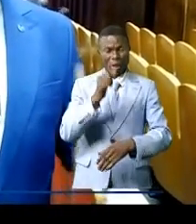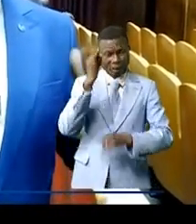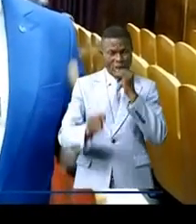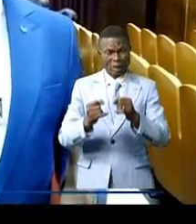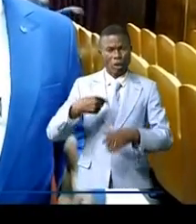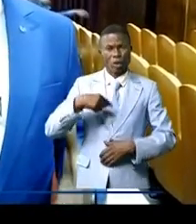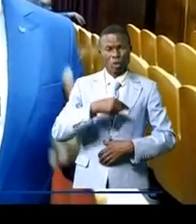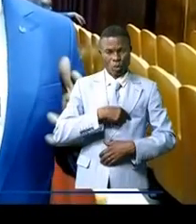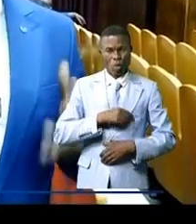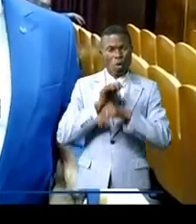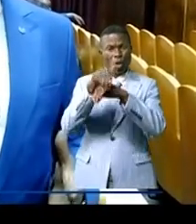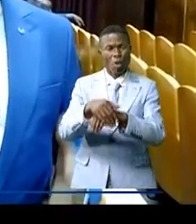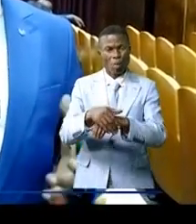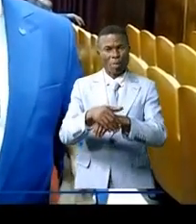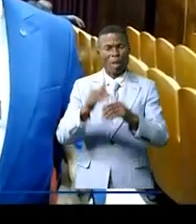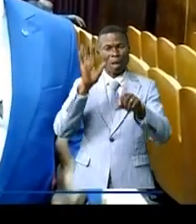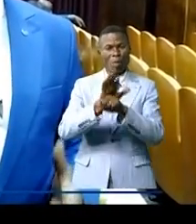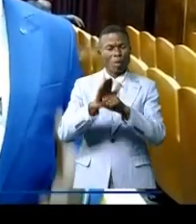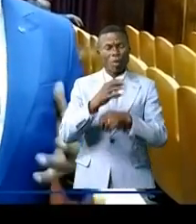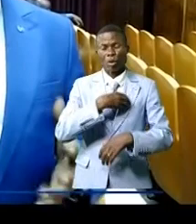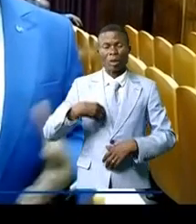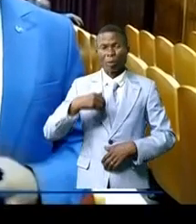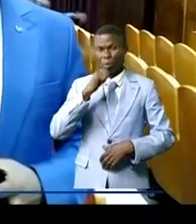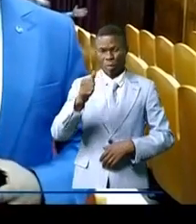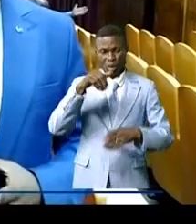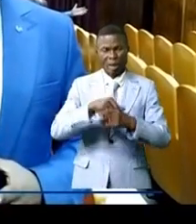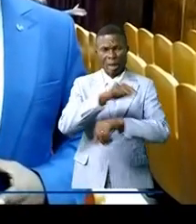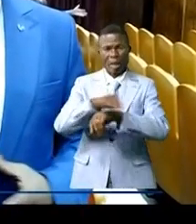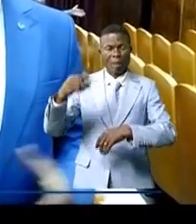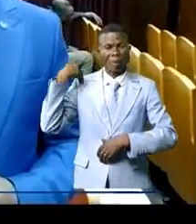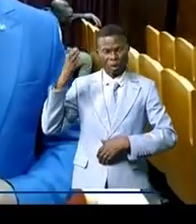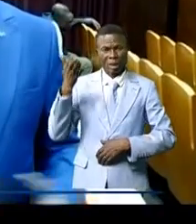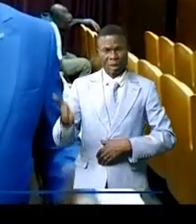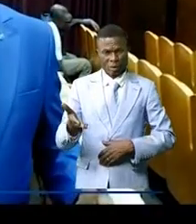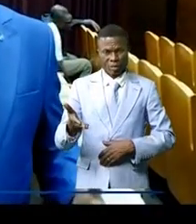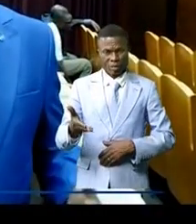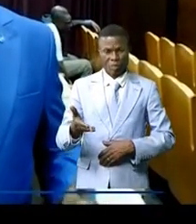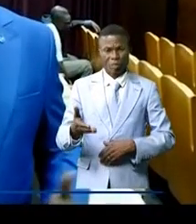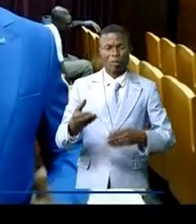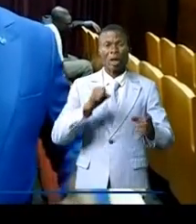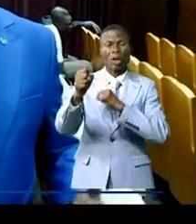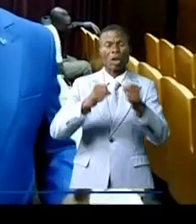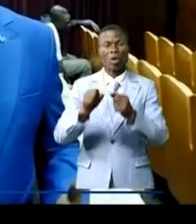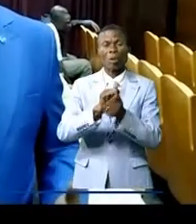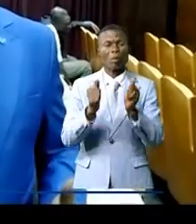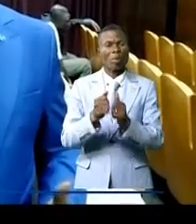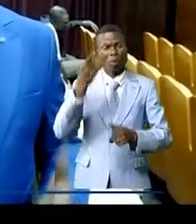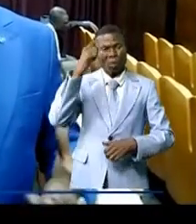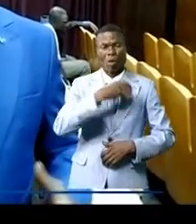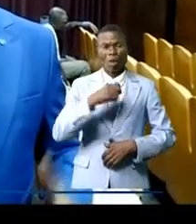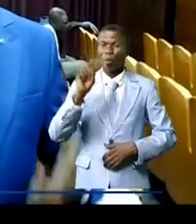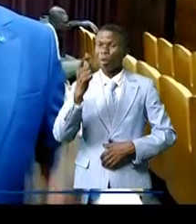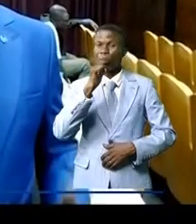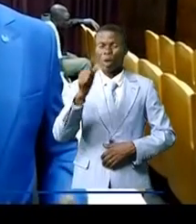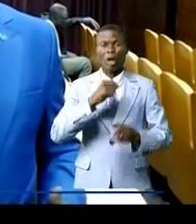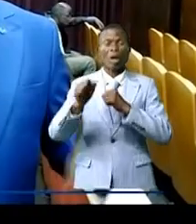pas une participation massive des femmes dans des instances de décision. En fait, ce combat, ce n'est pas un combat des femmes, c'est un